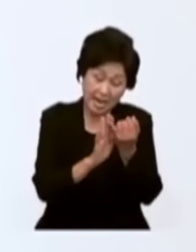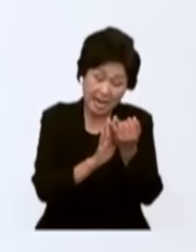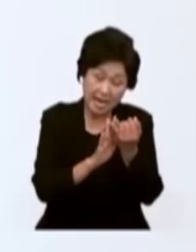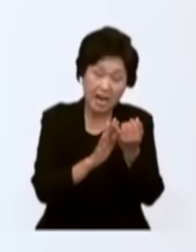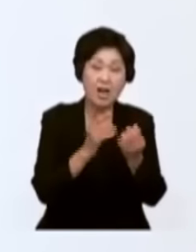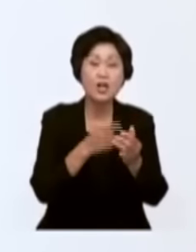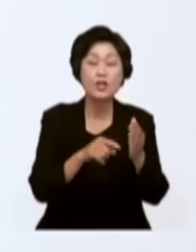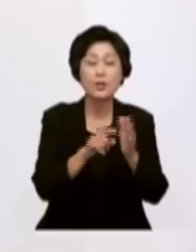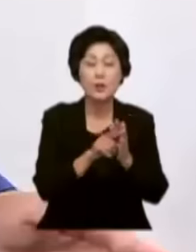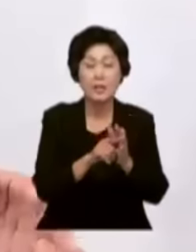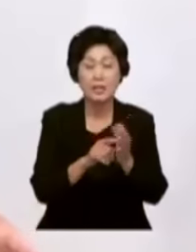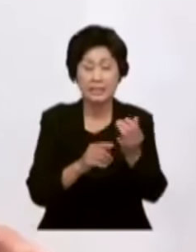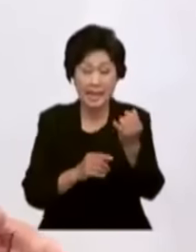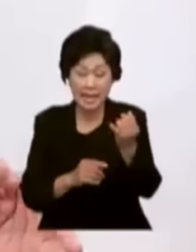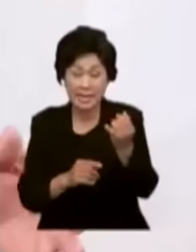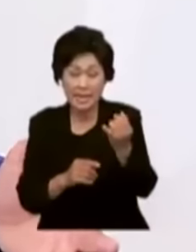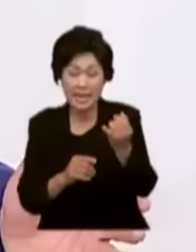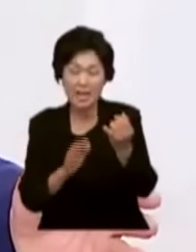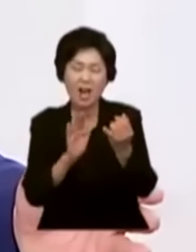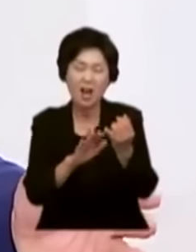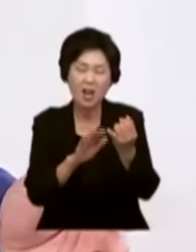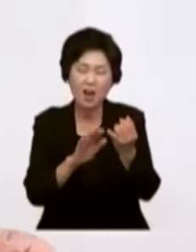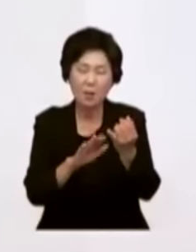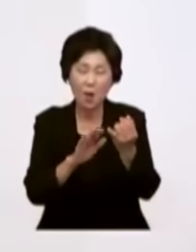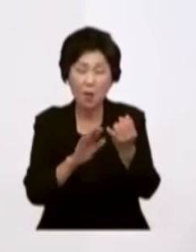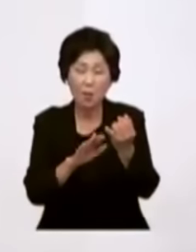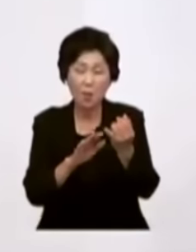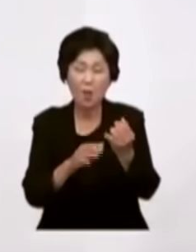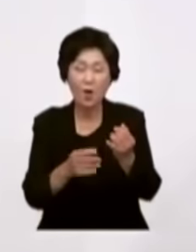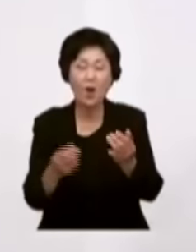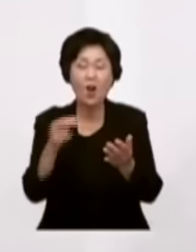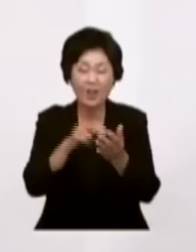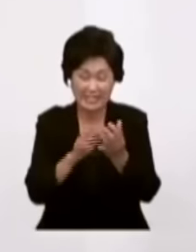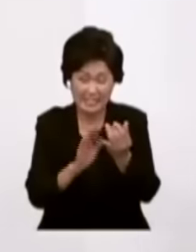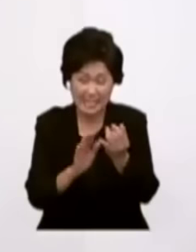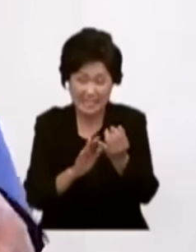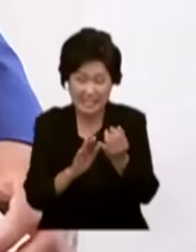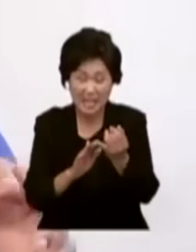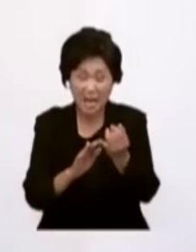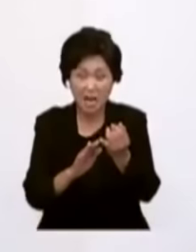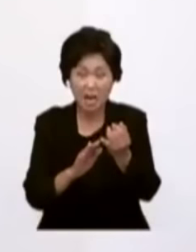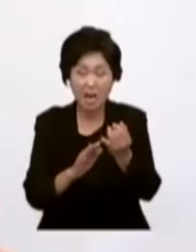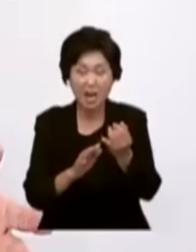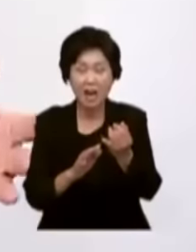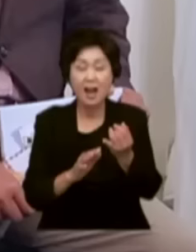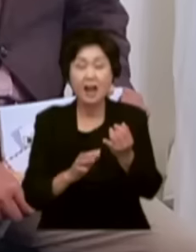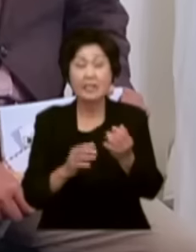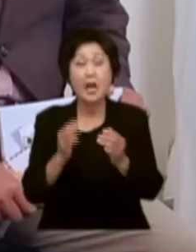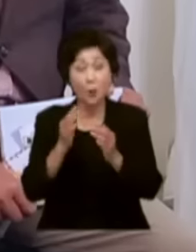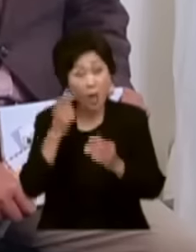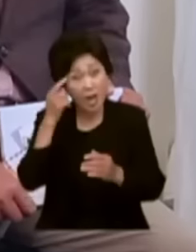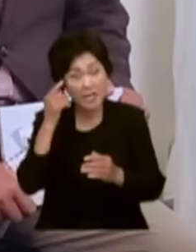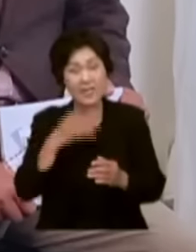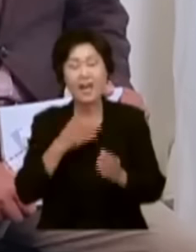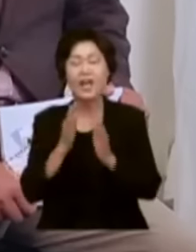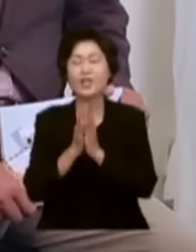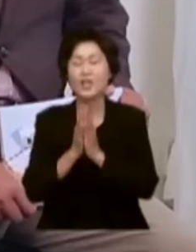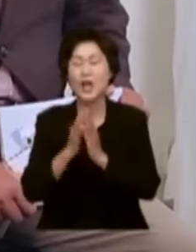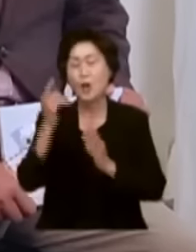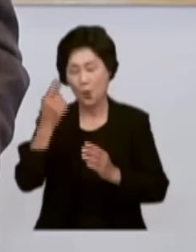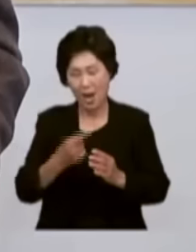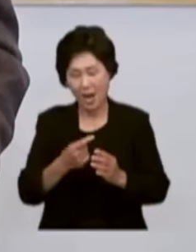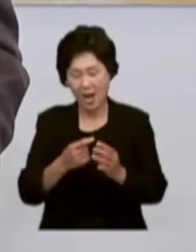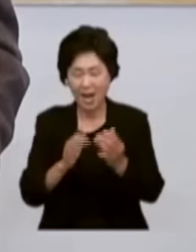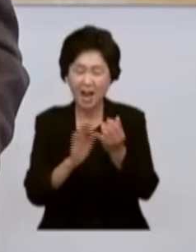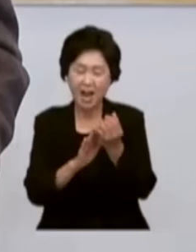아내가 알았어 여보 일어나면 되는데 그래서 짜증을 하네. 근데 나도 우리 이런 식으로 났어. 그러니까 그게